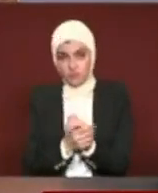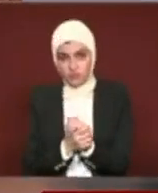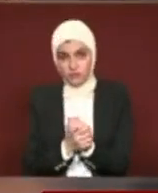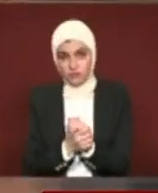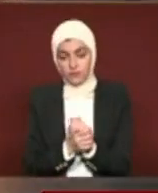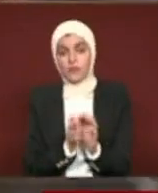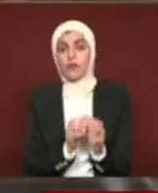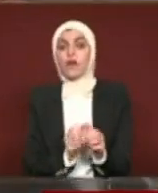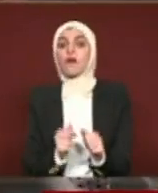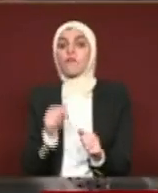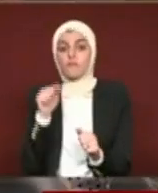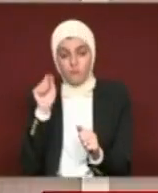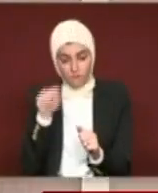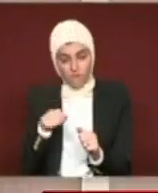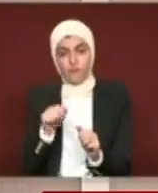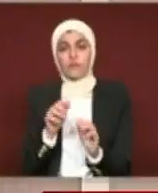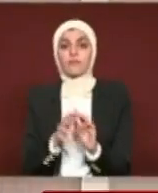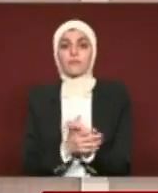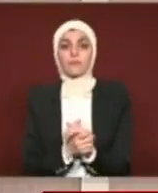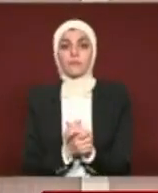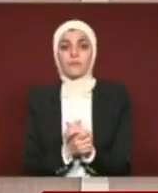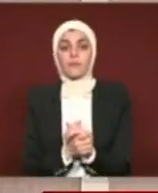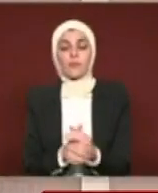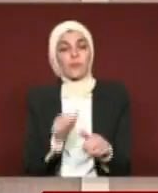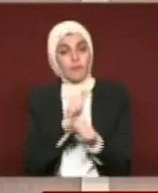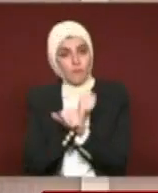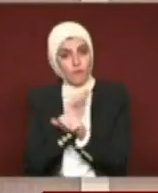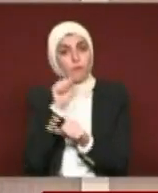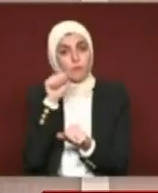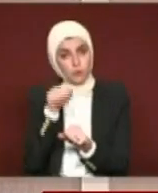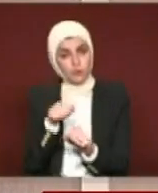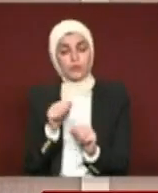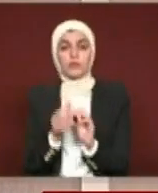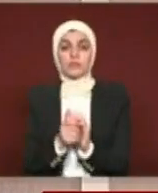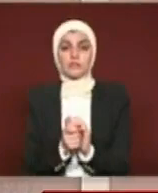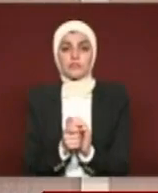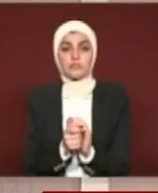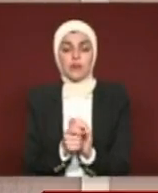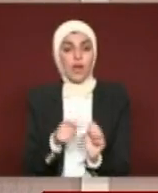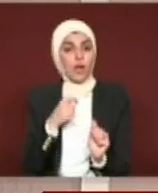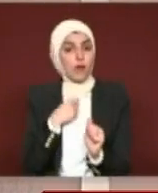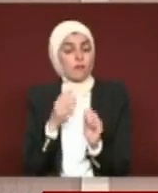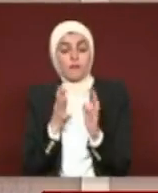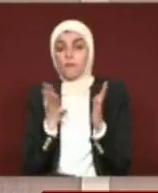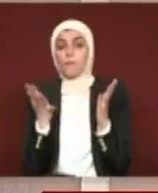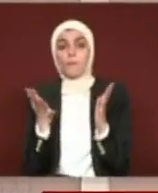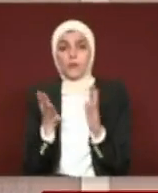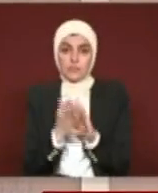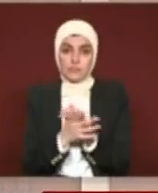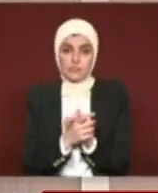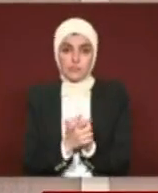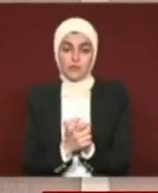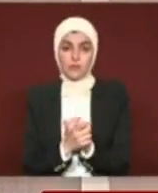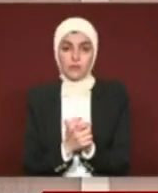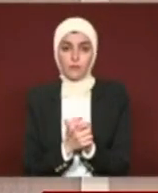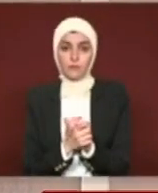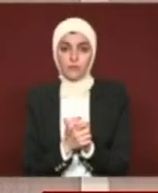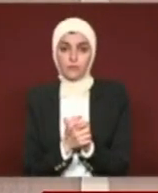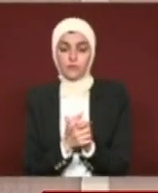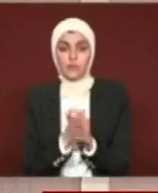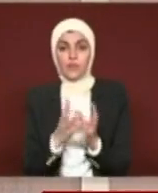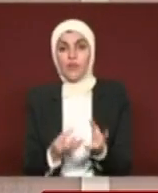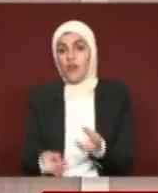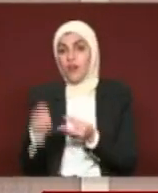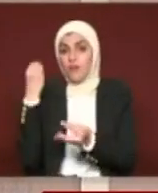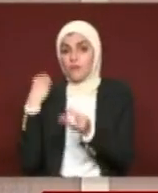معتقلين، لكن نحن يعني أنا أستعجب أنه بيضاف للناس المعتقلة تهم على اعتبار